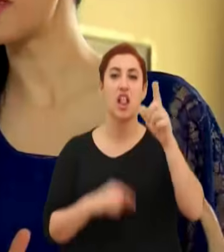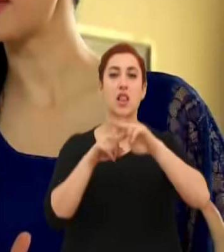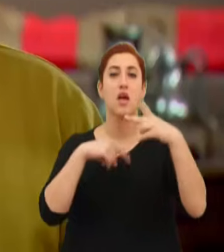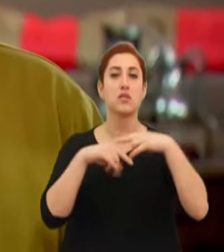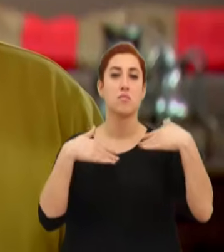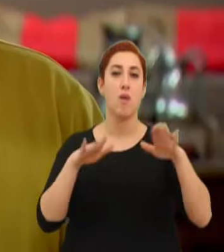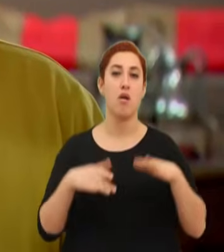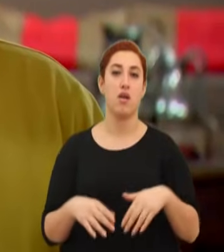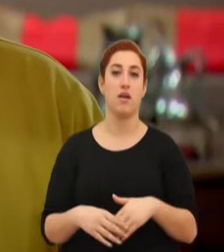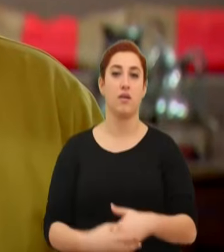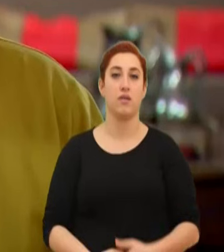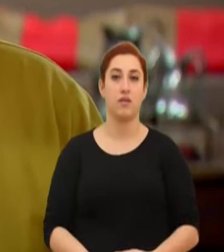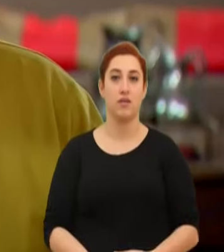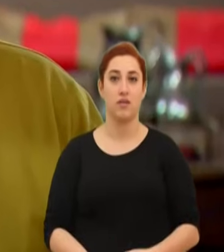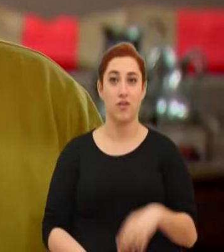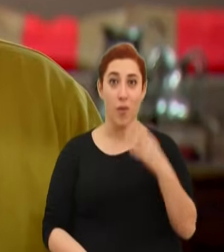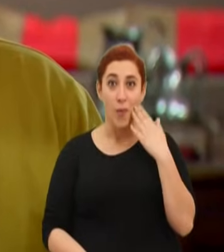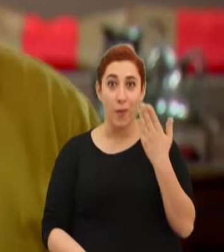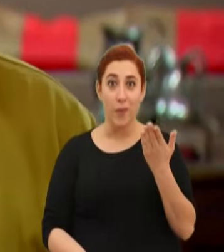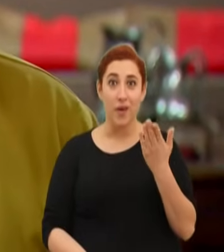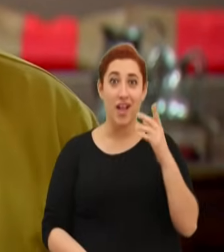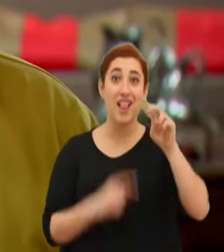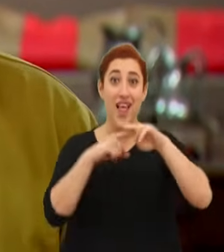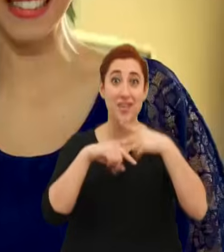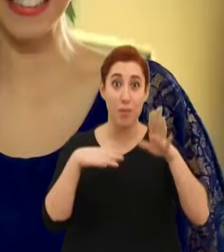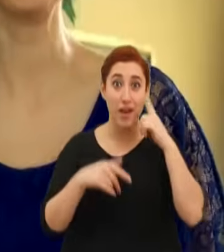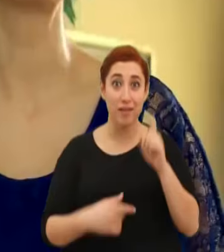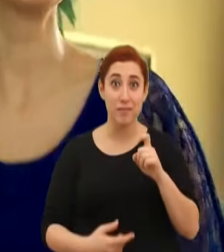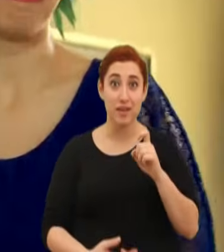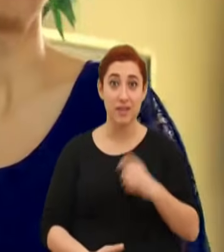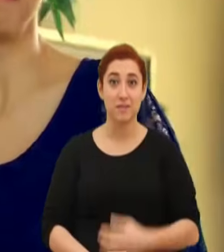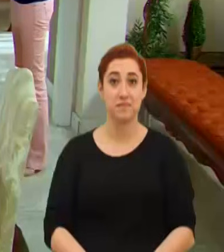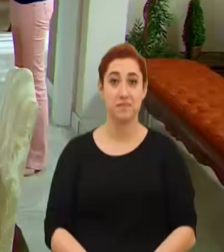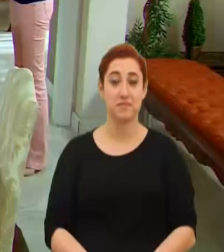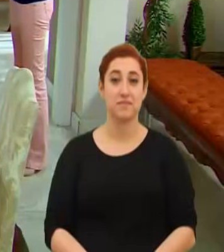Laz böreği. Uy! Laz böreği mi?